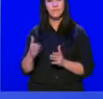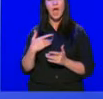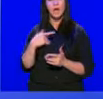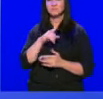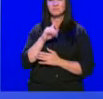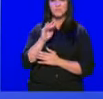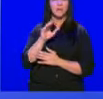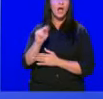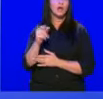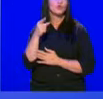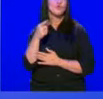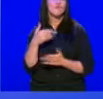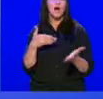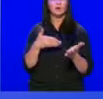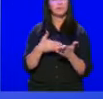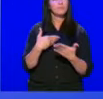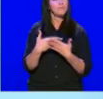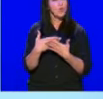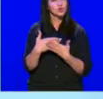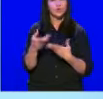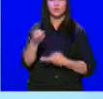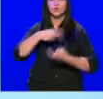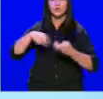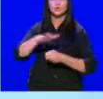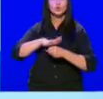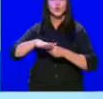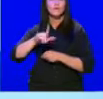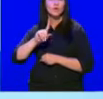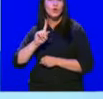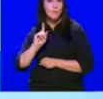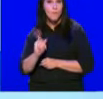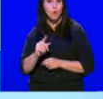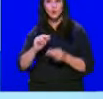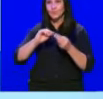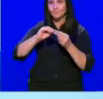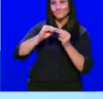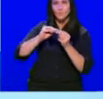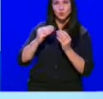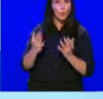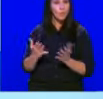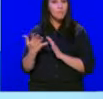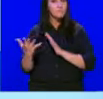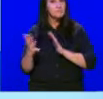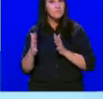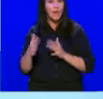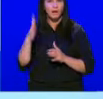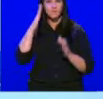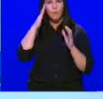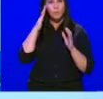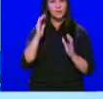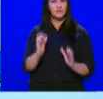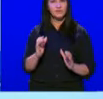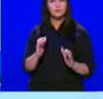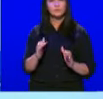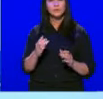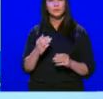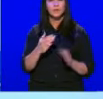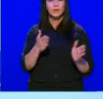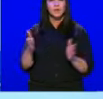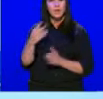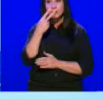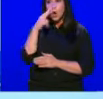Аз не бих казал, че това е аргумент. По-скоро се търси основата, на която може да се сглоби някакво правителство. С оглед на